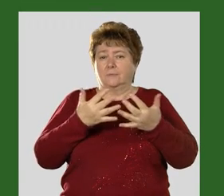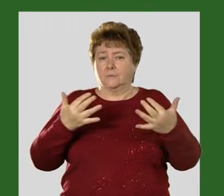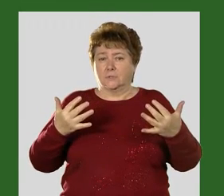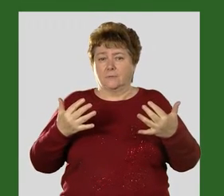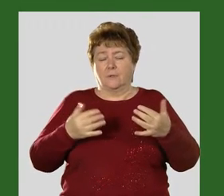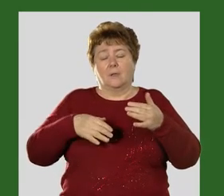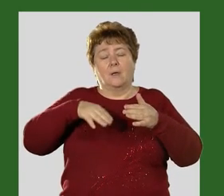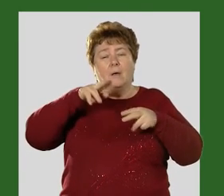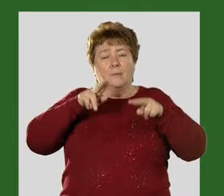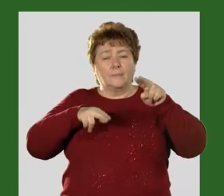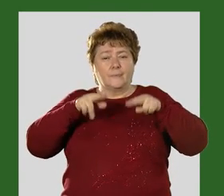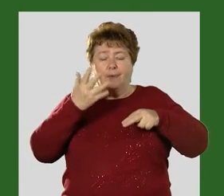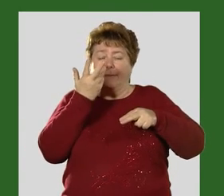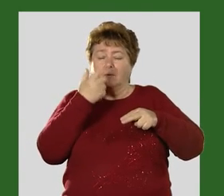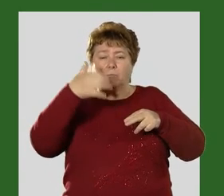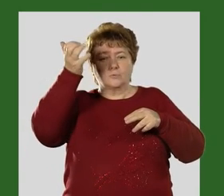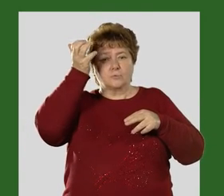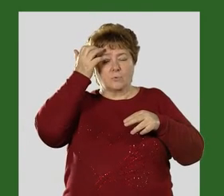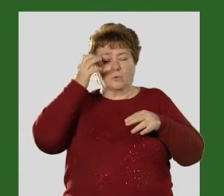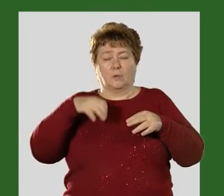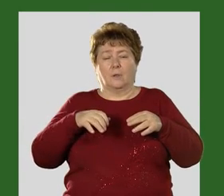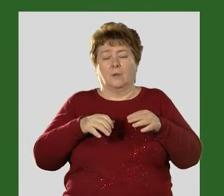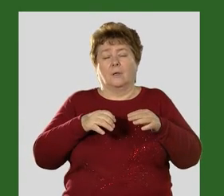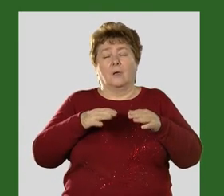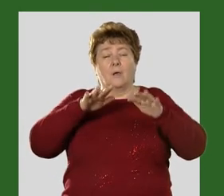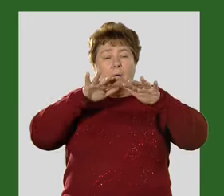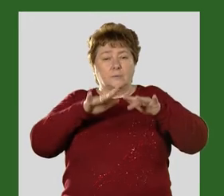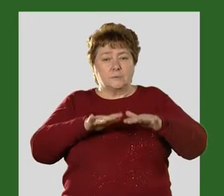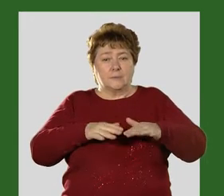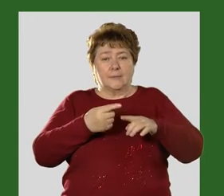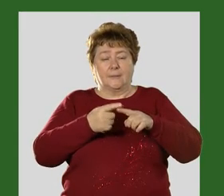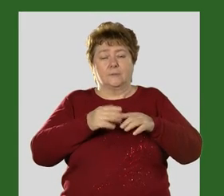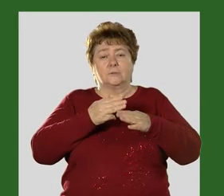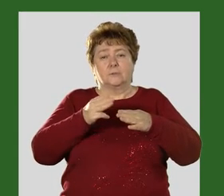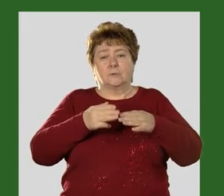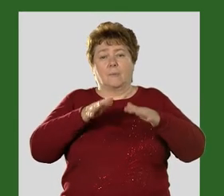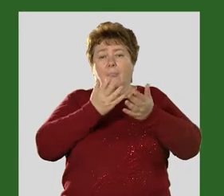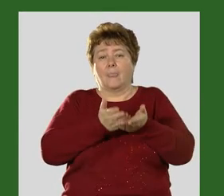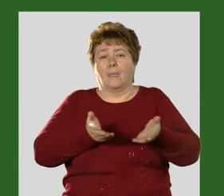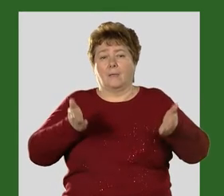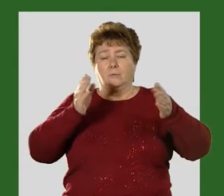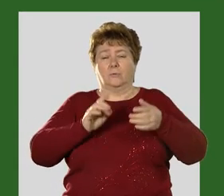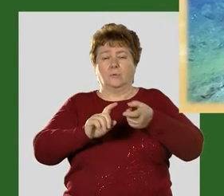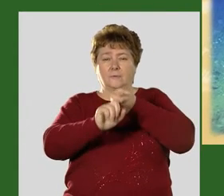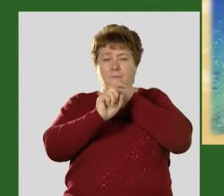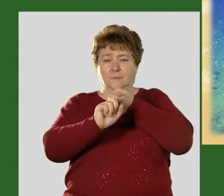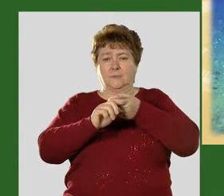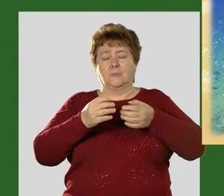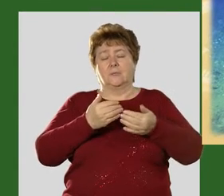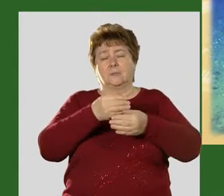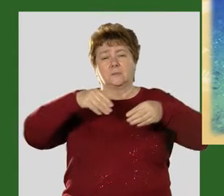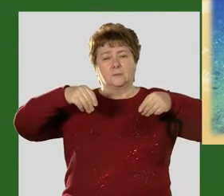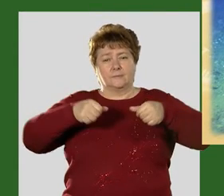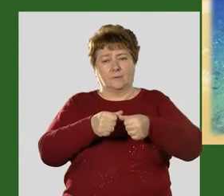веществ, окрашенных в черный цвет. При оседании этих частичек на дно и взаимодействии их